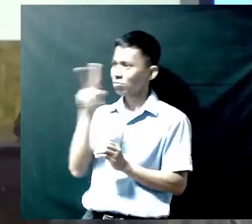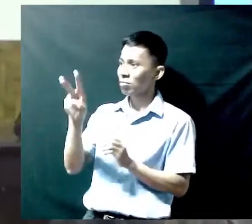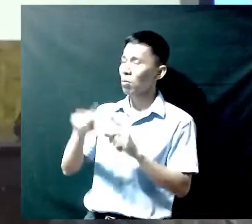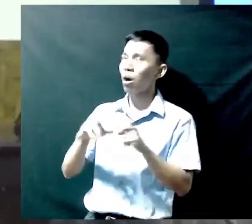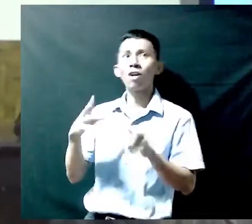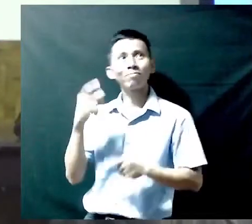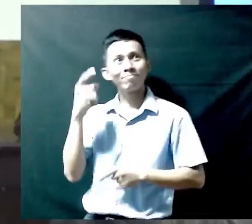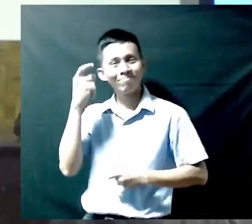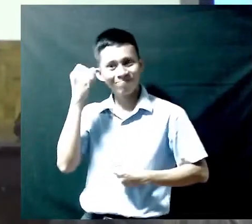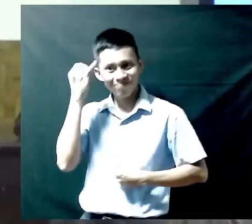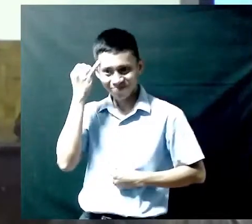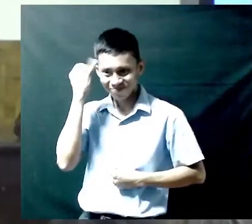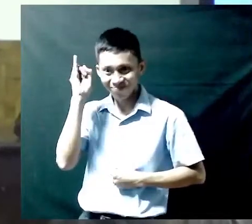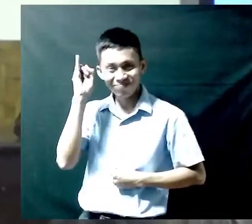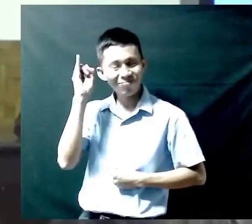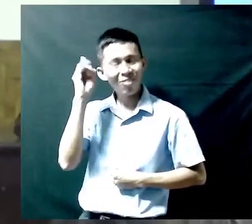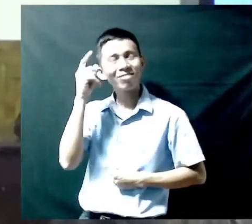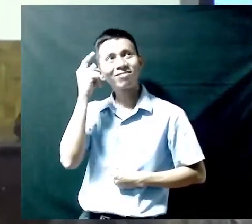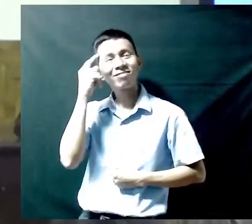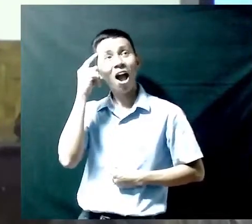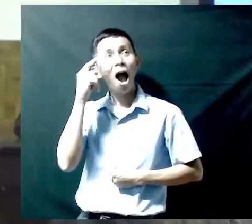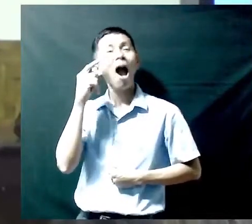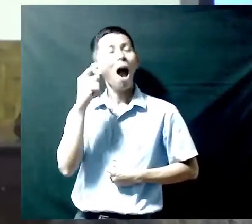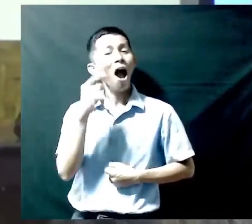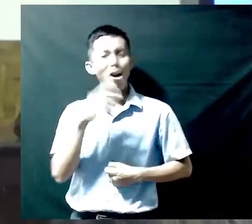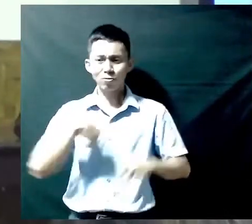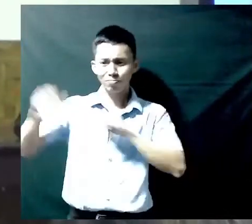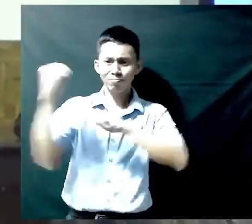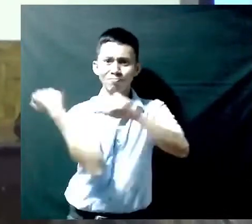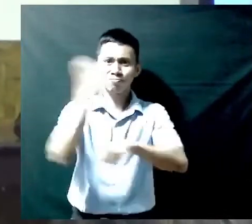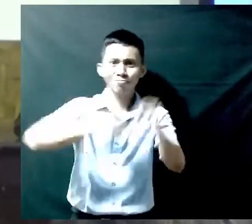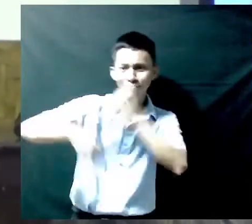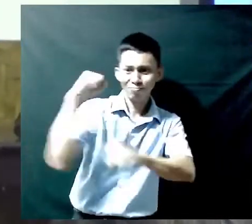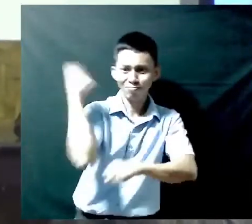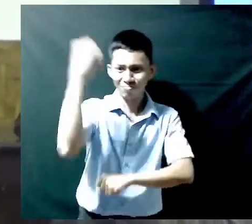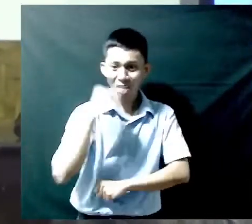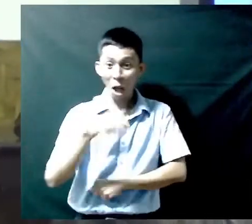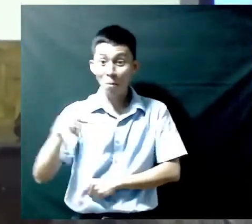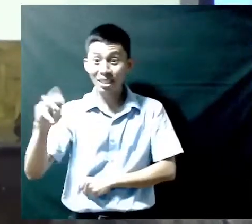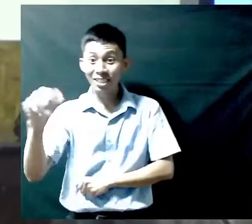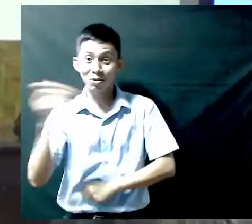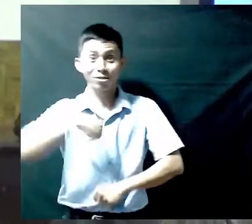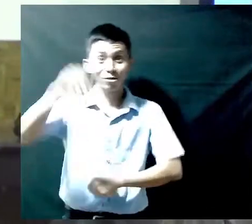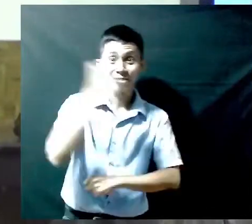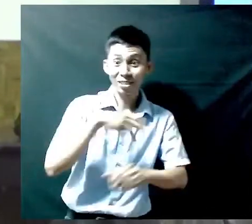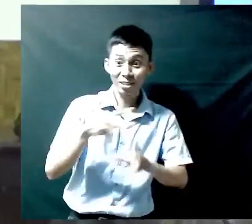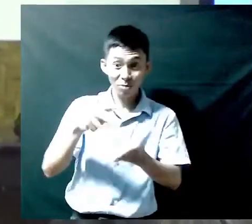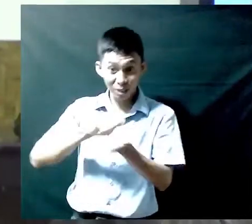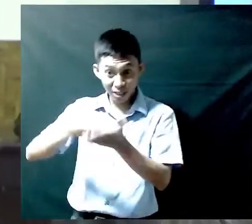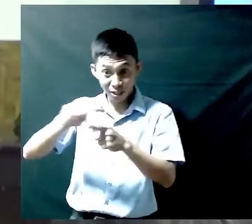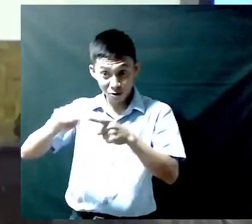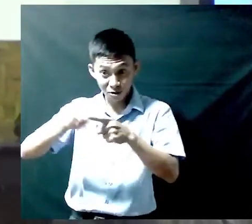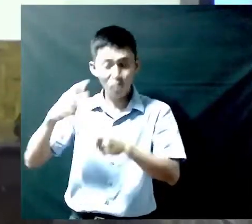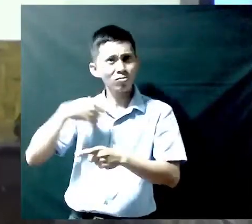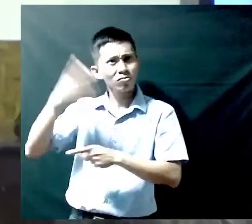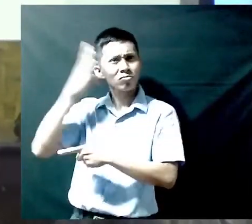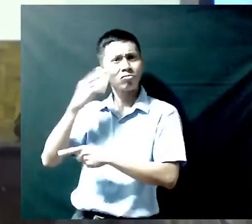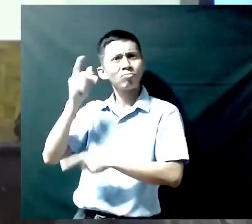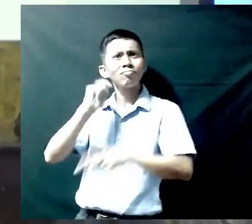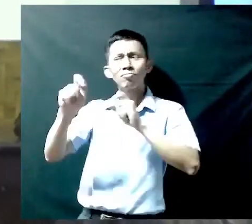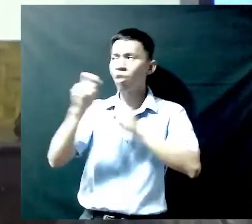ko, anong ginagawa ko? Eh ako po'y matagal ng martial artist. I was already a third degree black belt in Shotokan during those